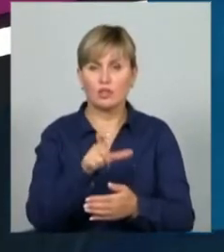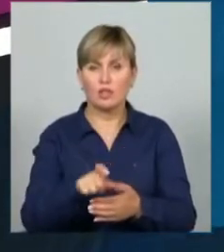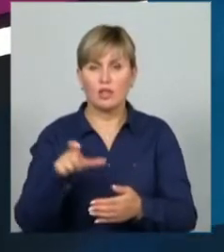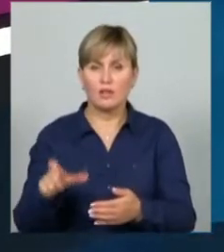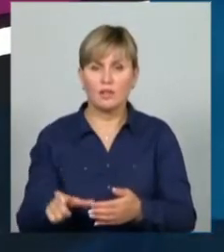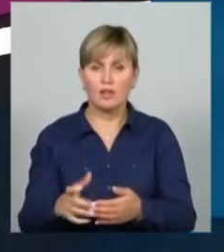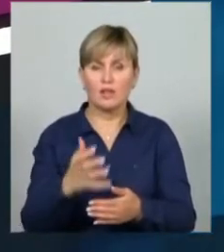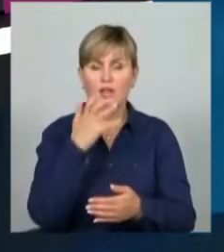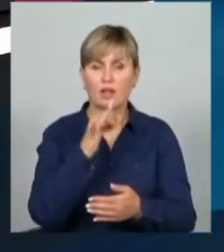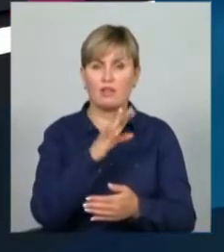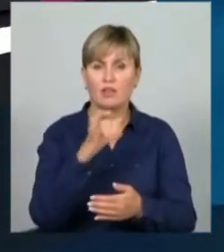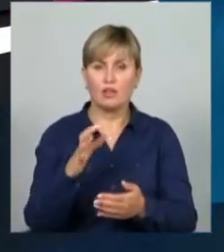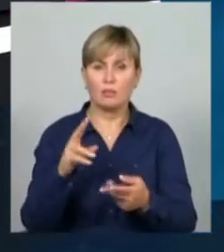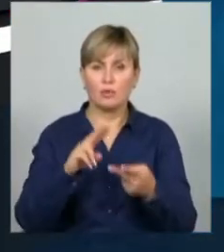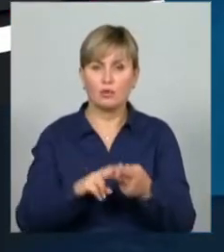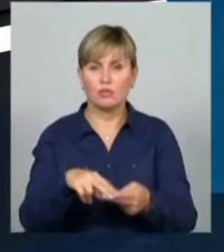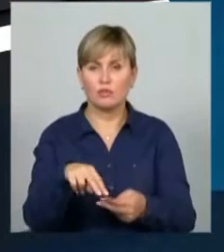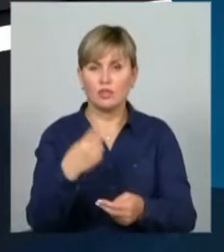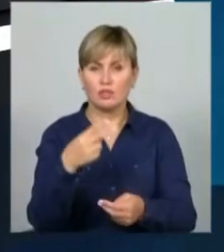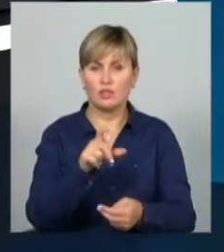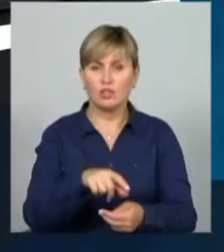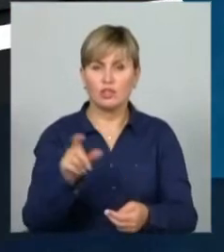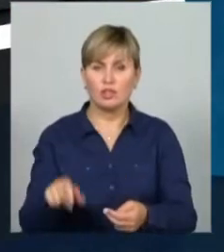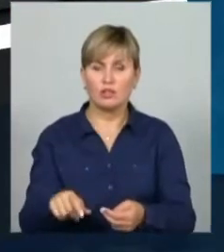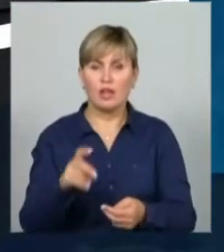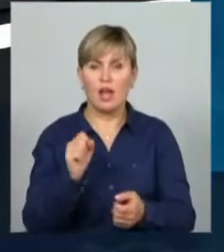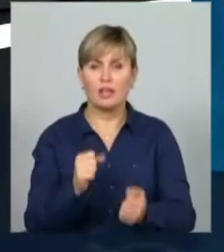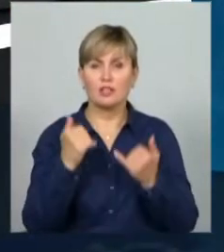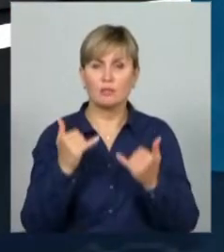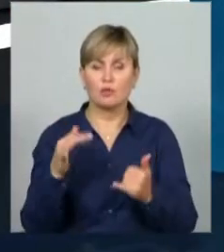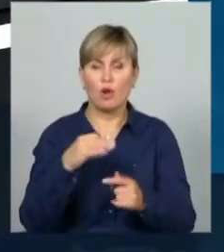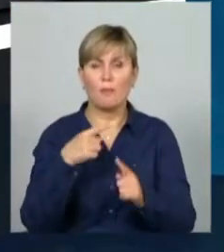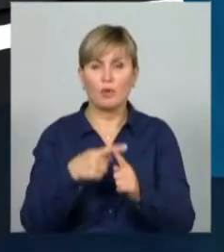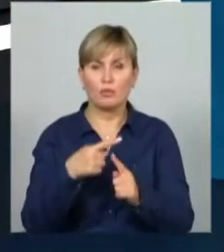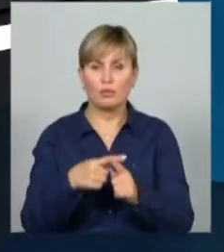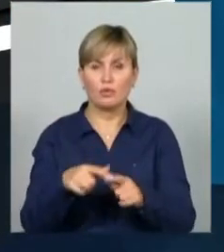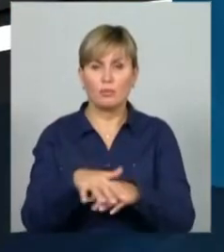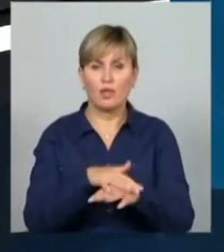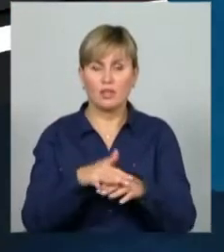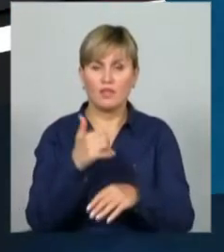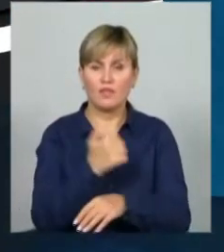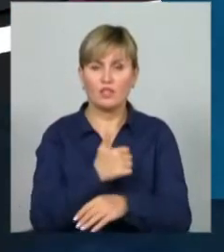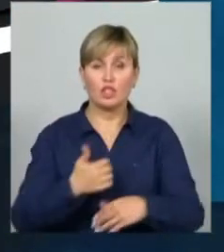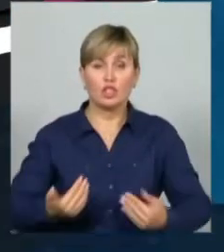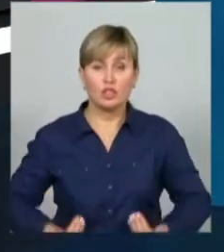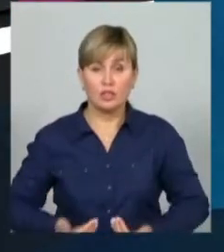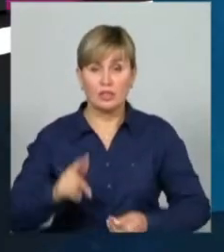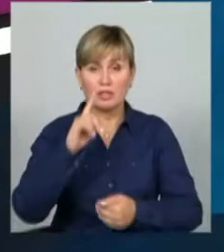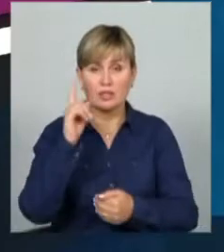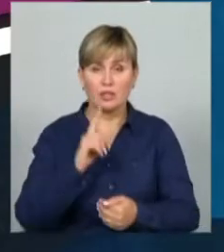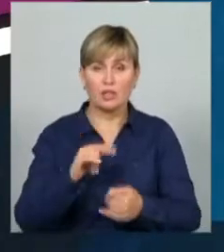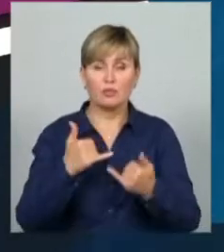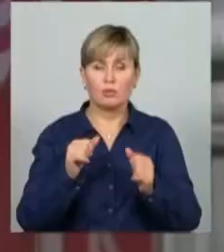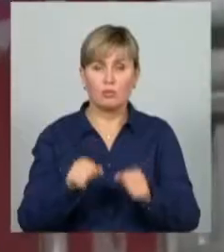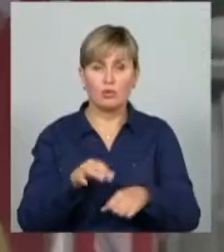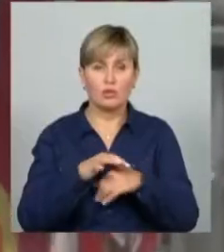К аппаратам ИВЛ подключены 22 больных. Ну а теперь о плюсах массовой вакцинации. Жители Израиля отныне могут